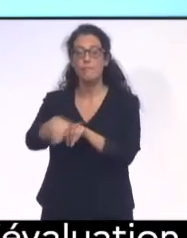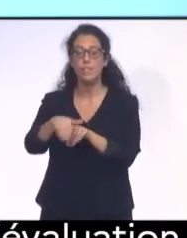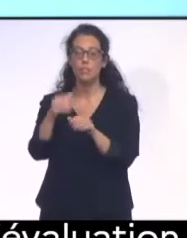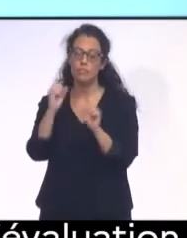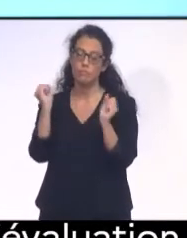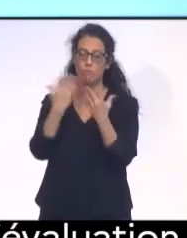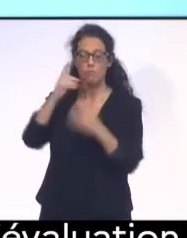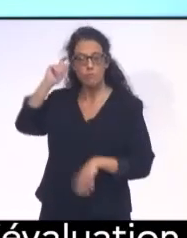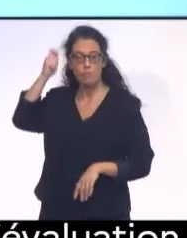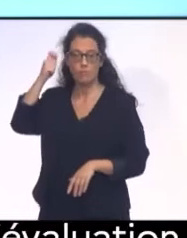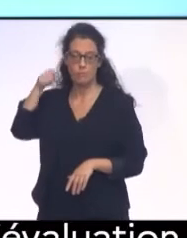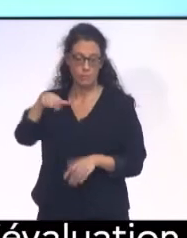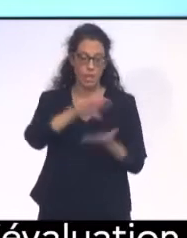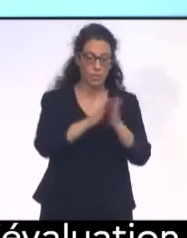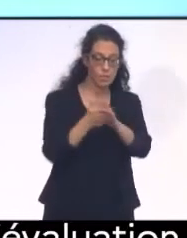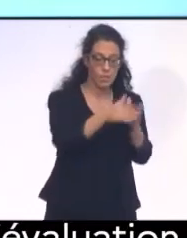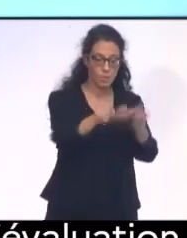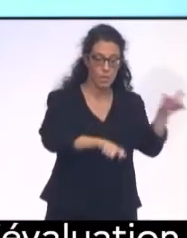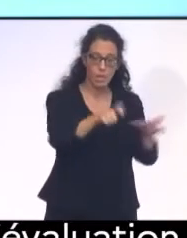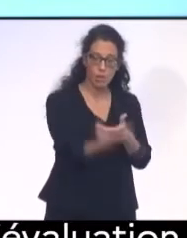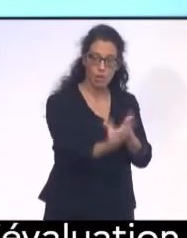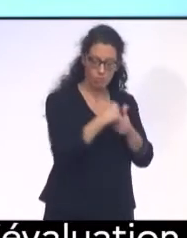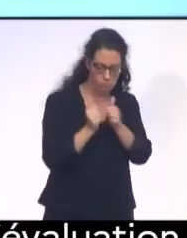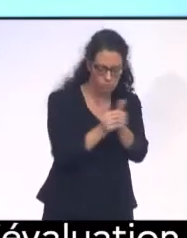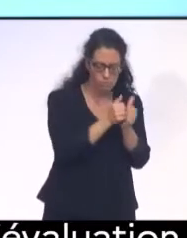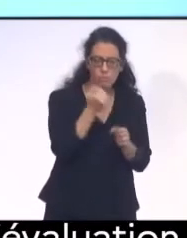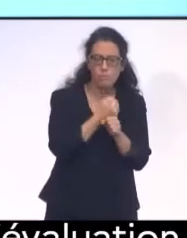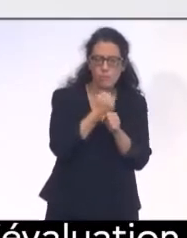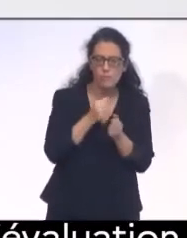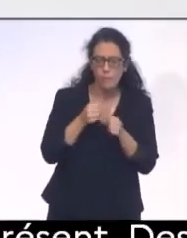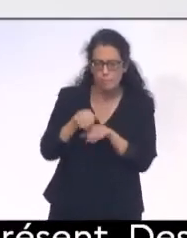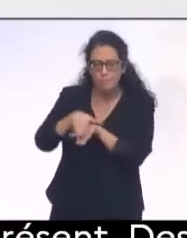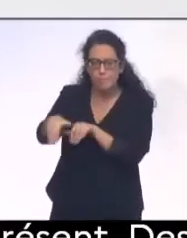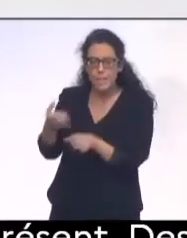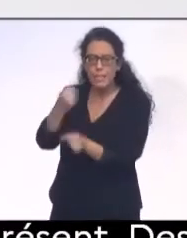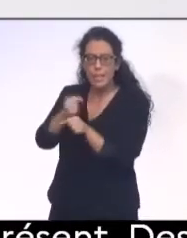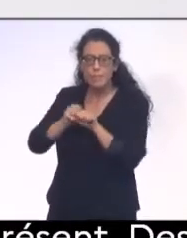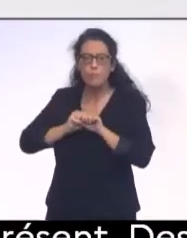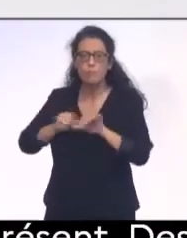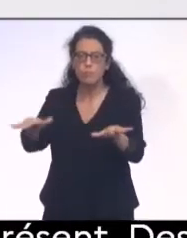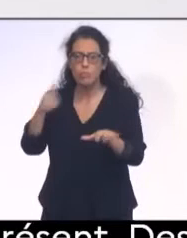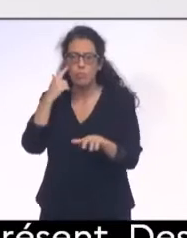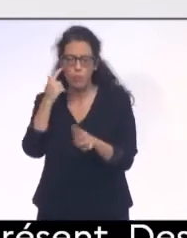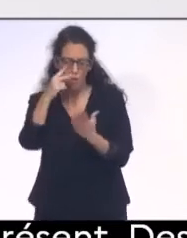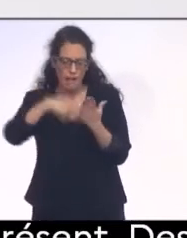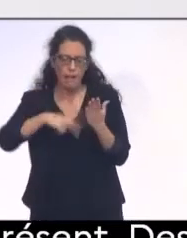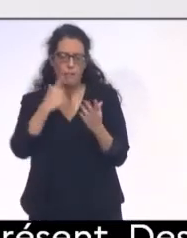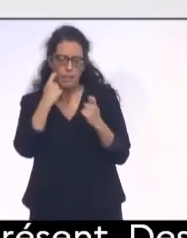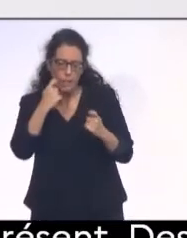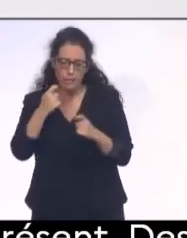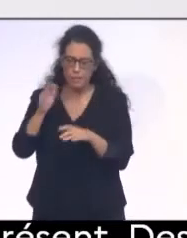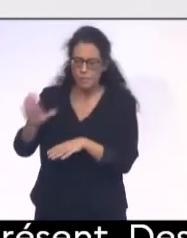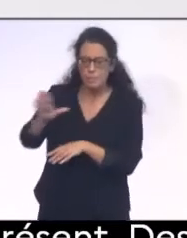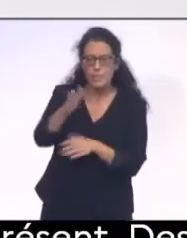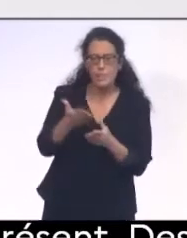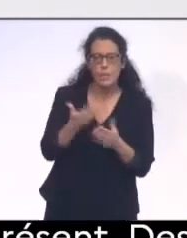les associations de personnes sont diffusées pour assurer la prise en compte des fragilités propres à certains handicaps et je remercie les associations